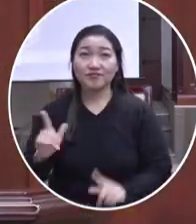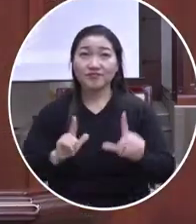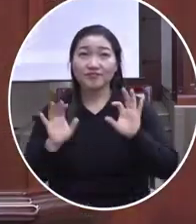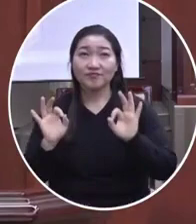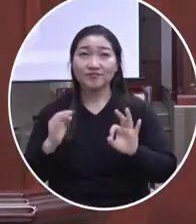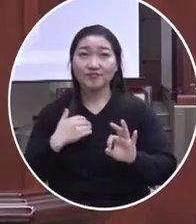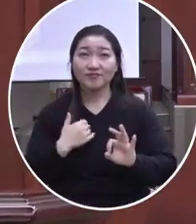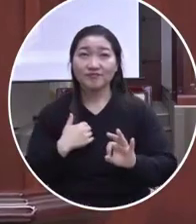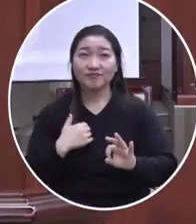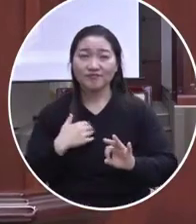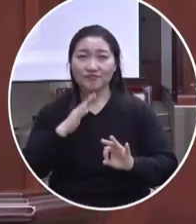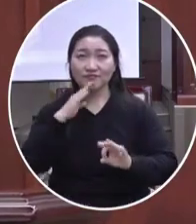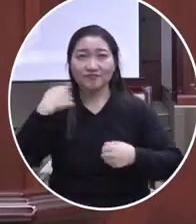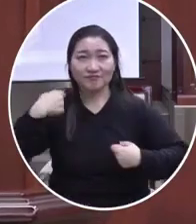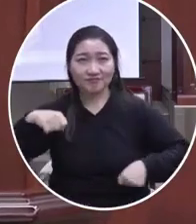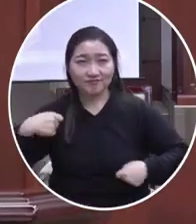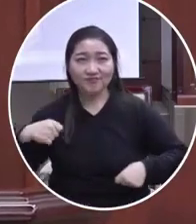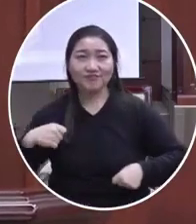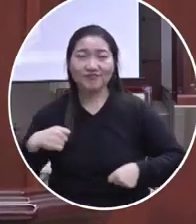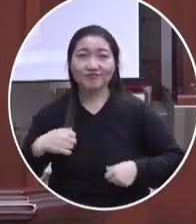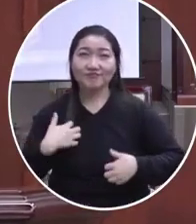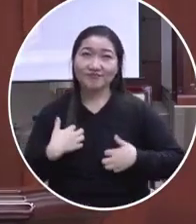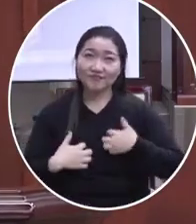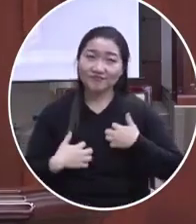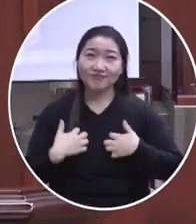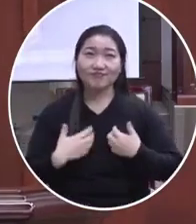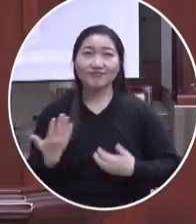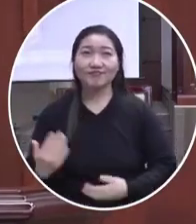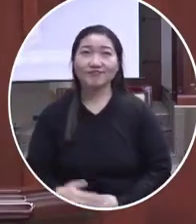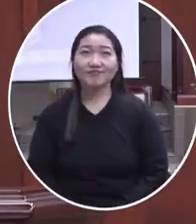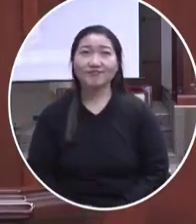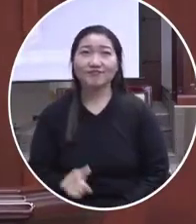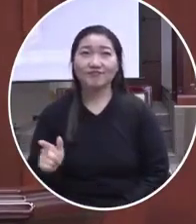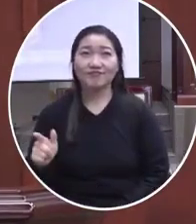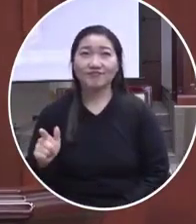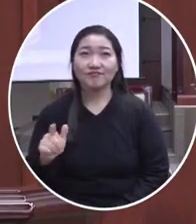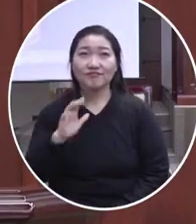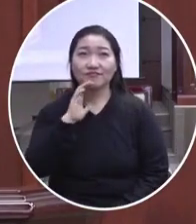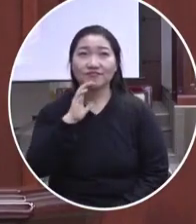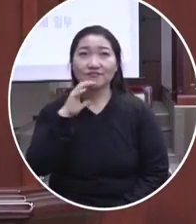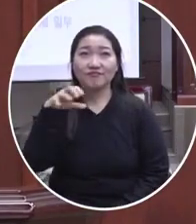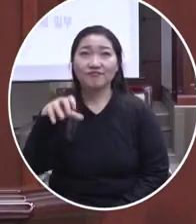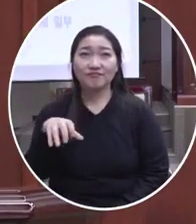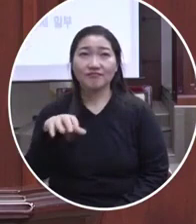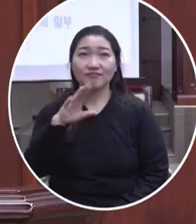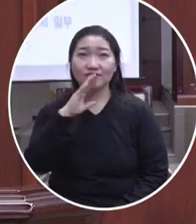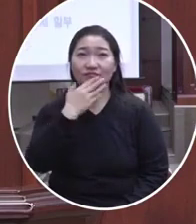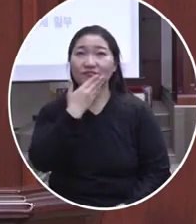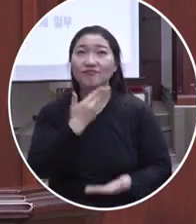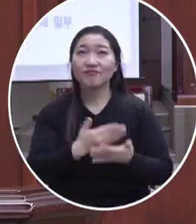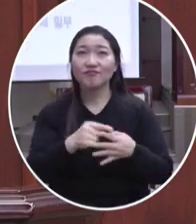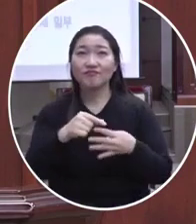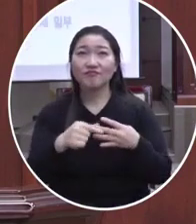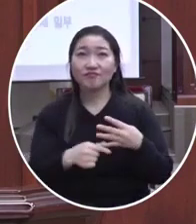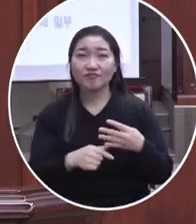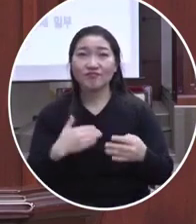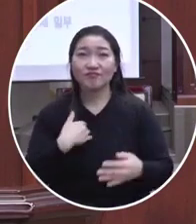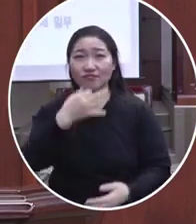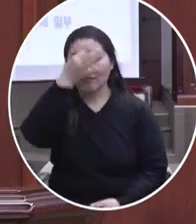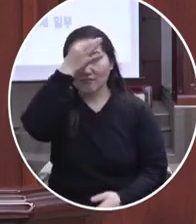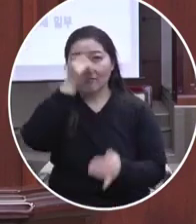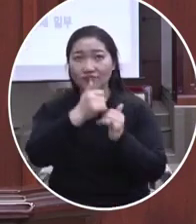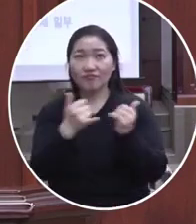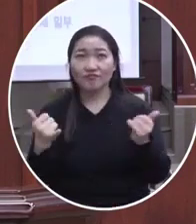이 모습을 보는 저 역시 어깨춤이 절로 나올 정도였습니다. 그런데 이렇게 청춘카페의 주요 프로그램을